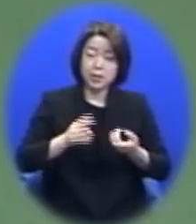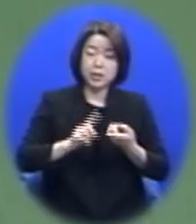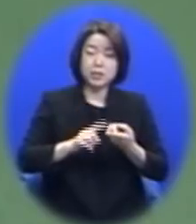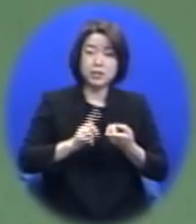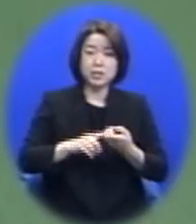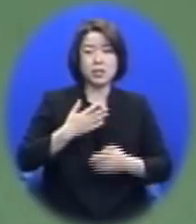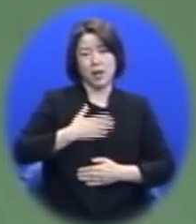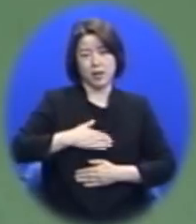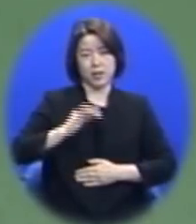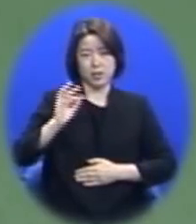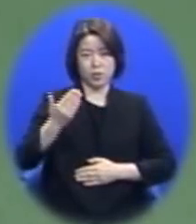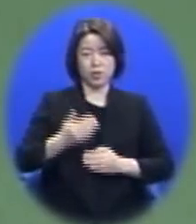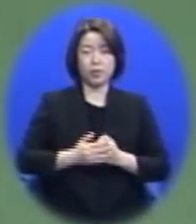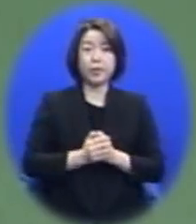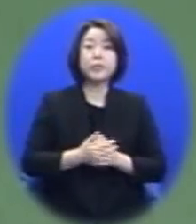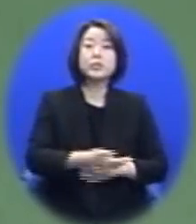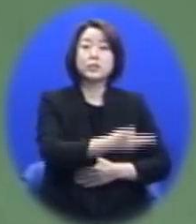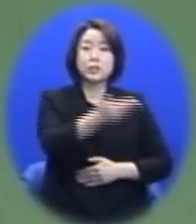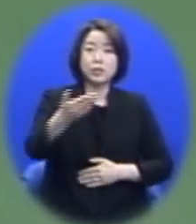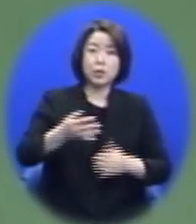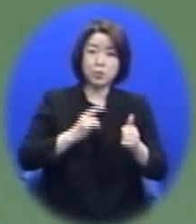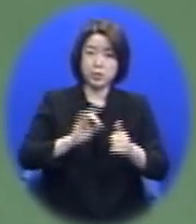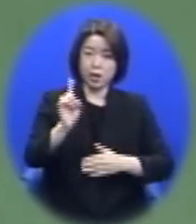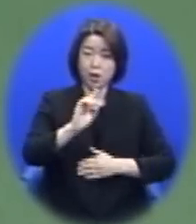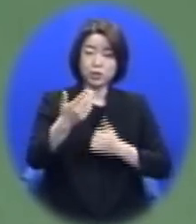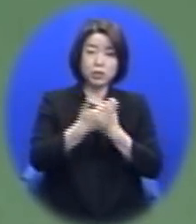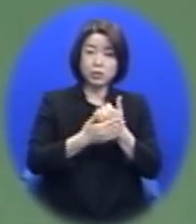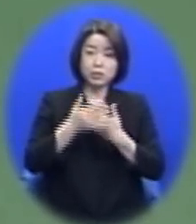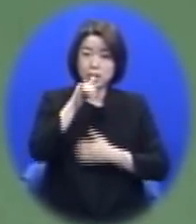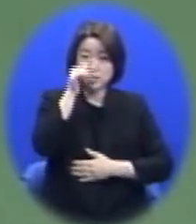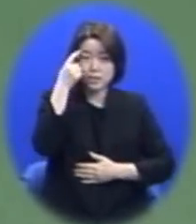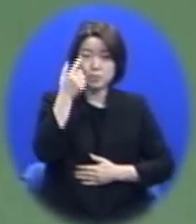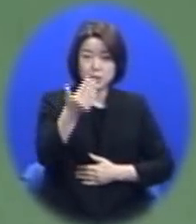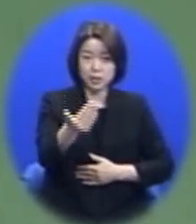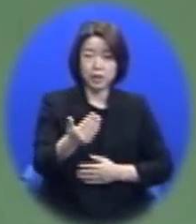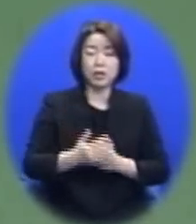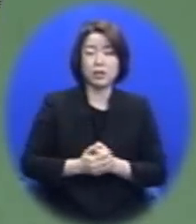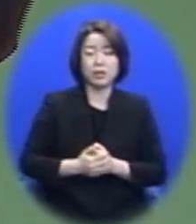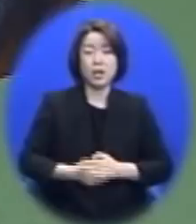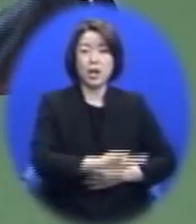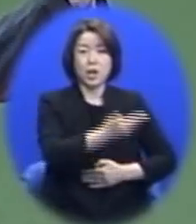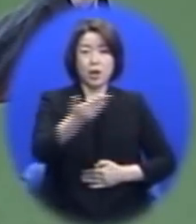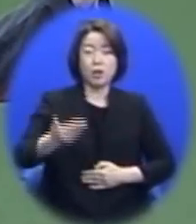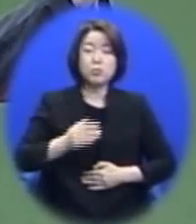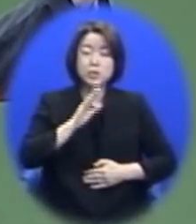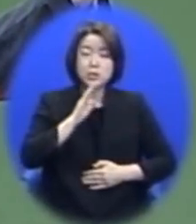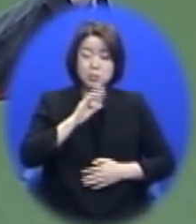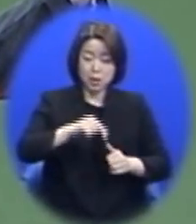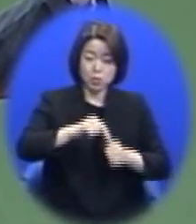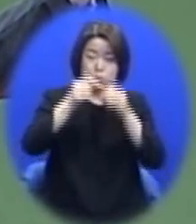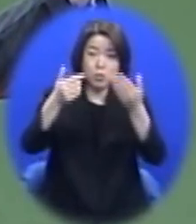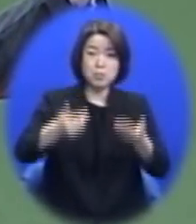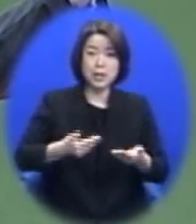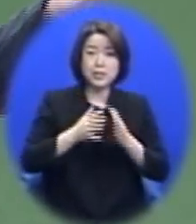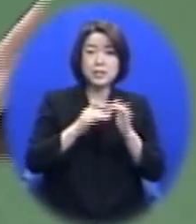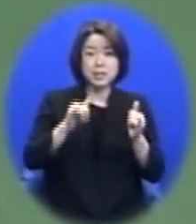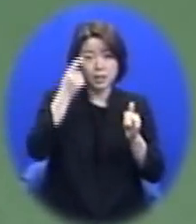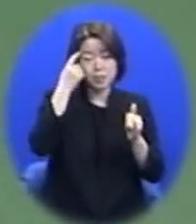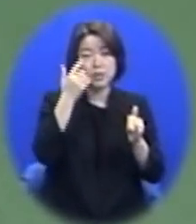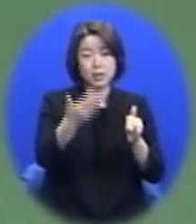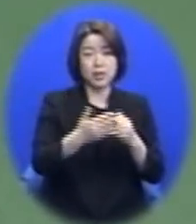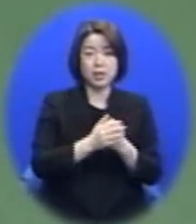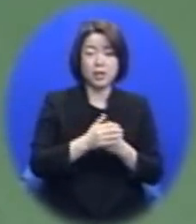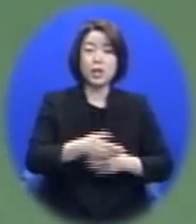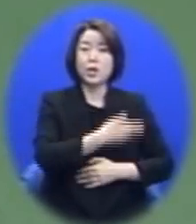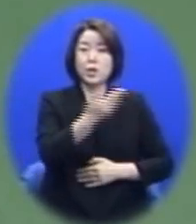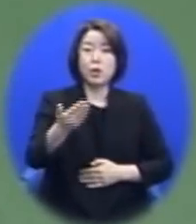됩니다. 여러분에게 어떤 은혜가 있습니까? 여러분이 정말 구원받은 사람이라면, 여러분이